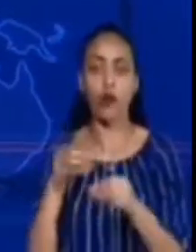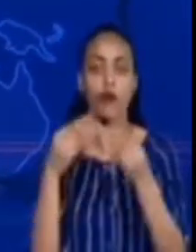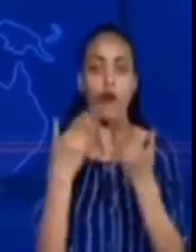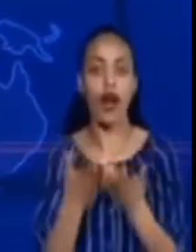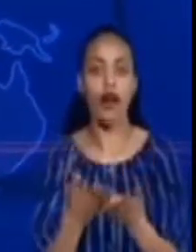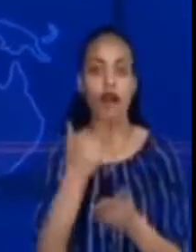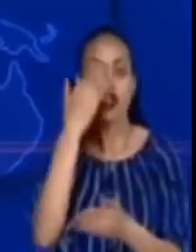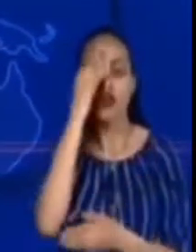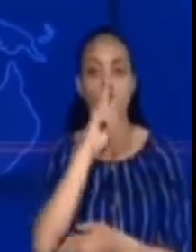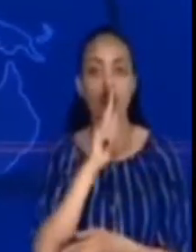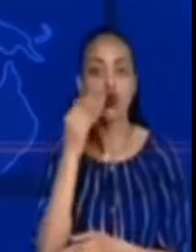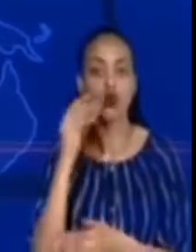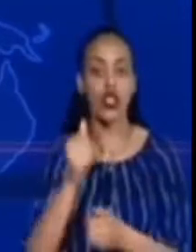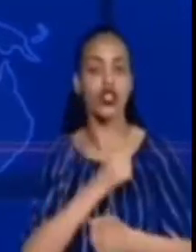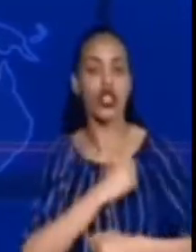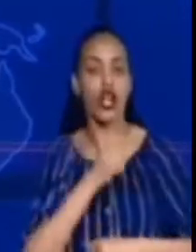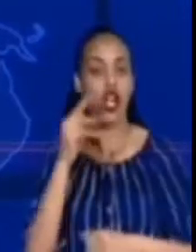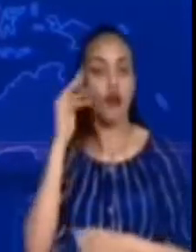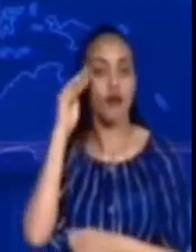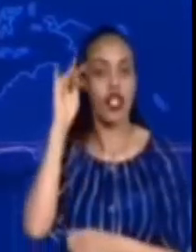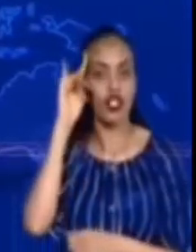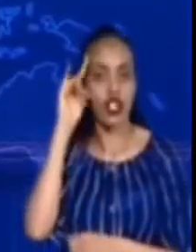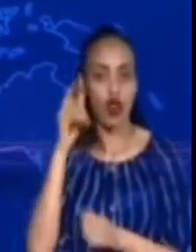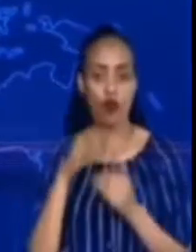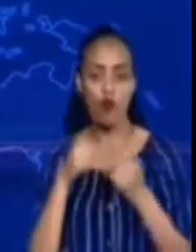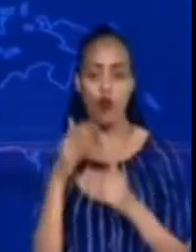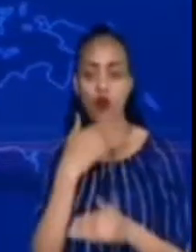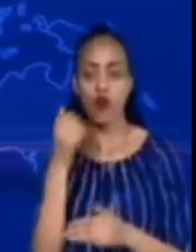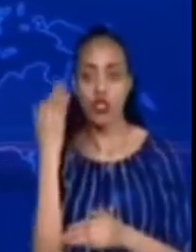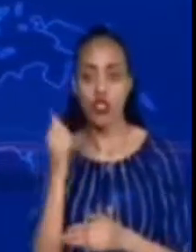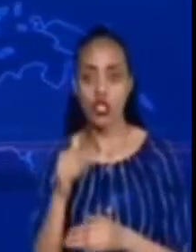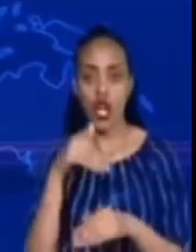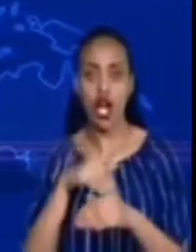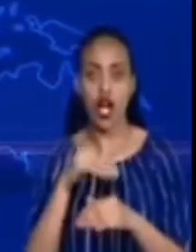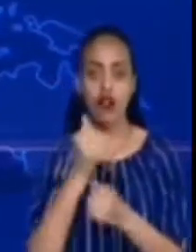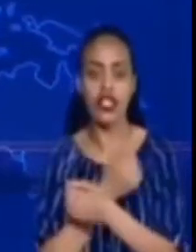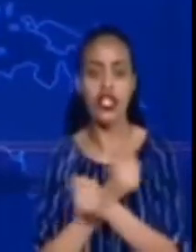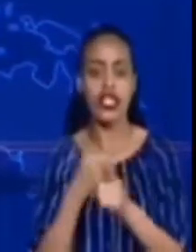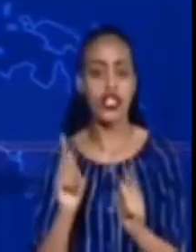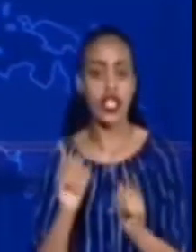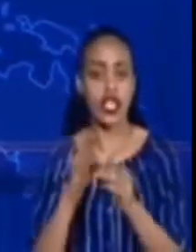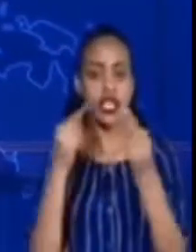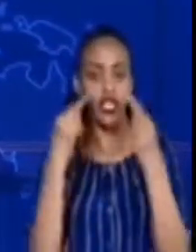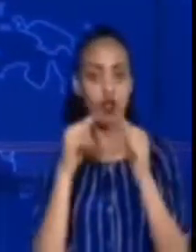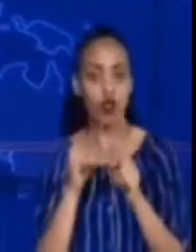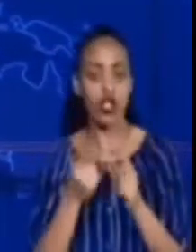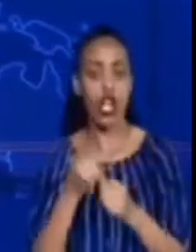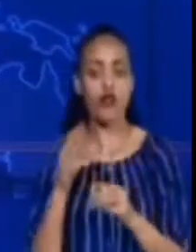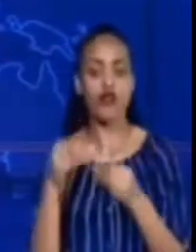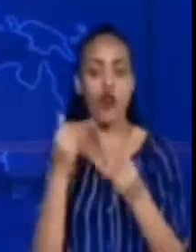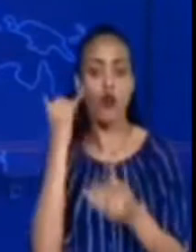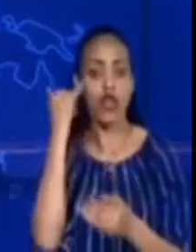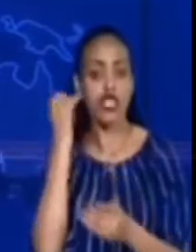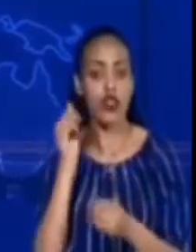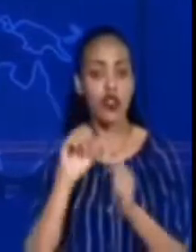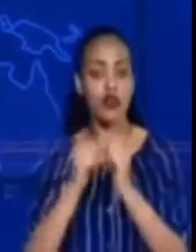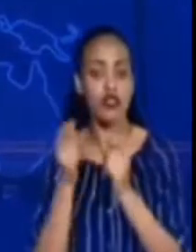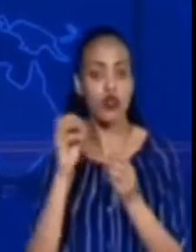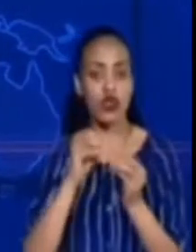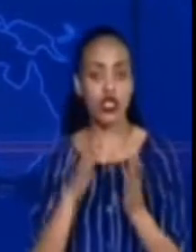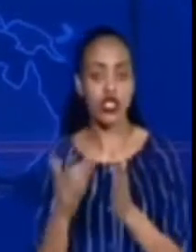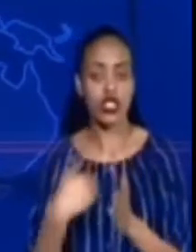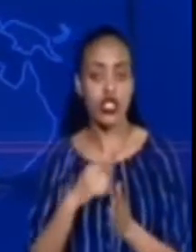እኛ ሙስሊም አይደለም ስለ ኢሳ የማያቆን የማይመለከተውን መጽሐፍ ቅዱስ ሲፈልግ ማን ነው